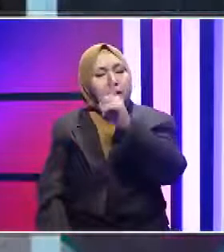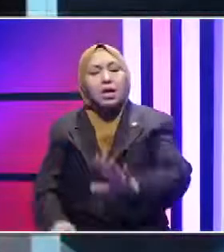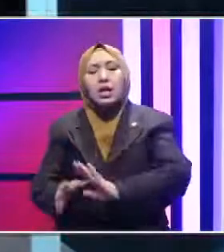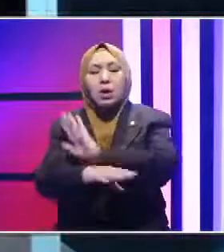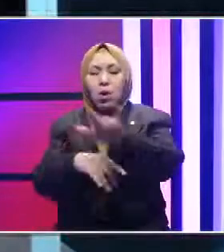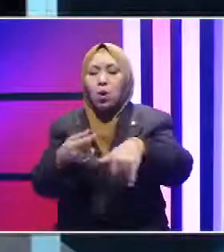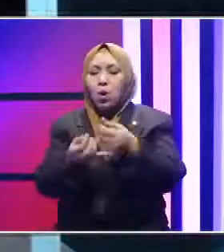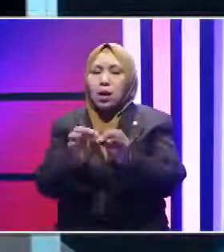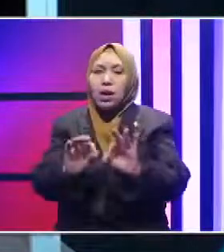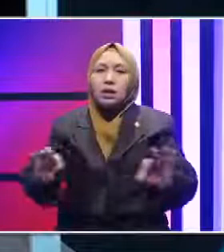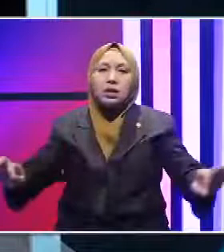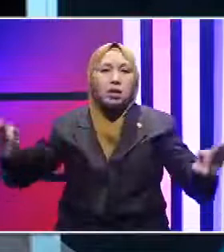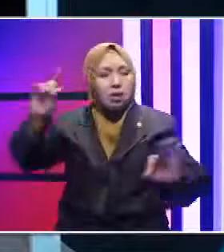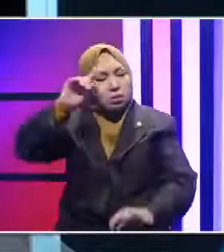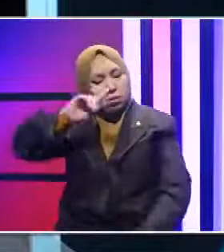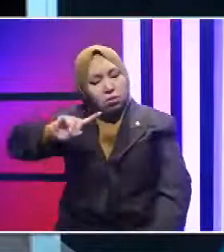صدق الله